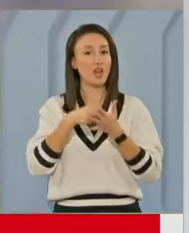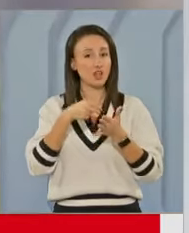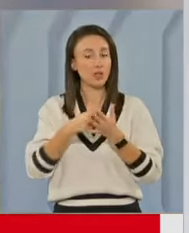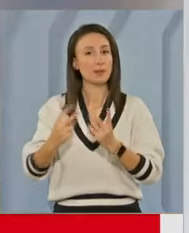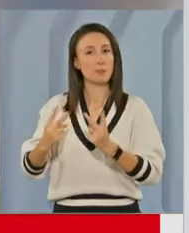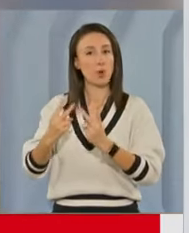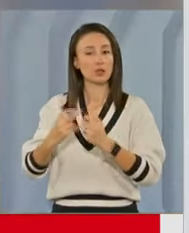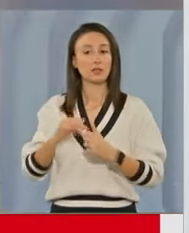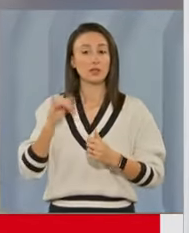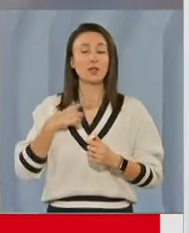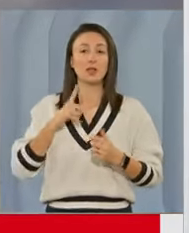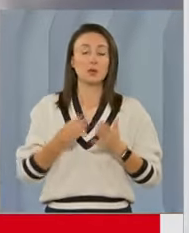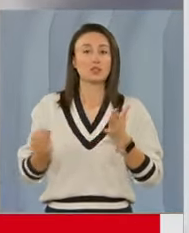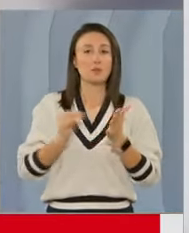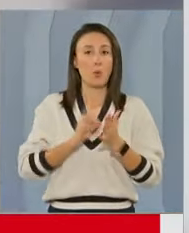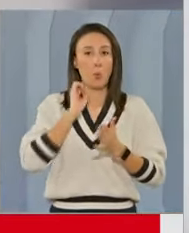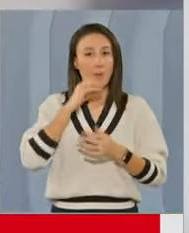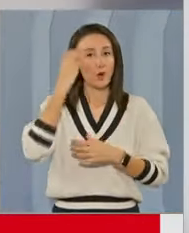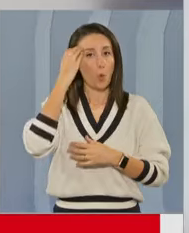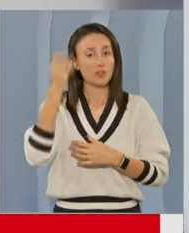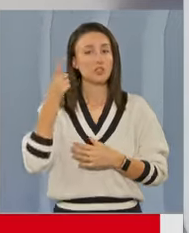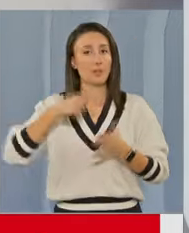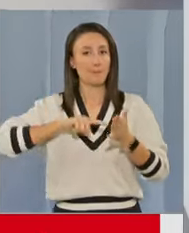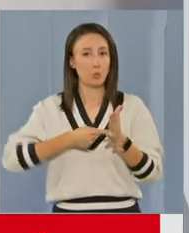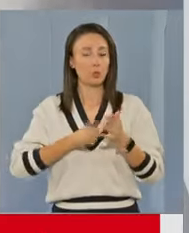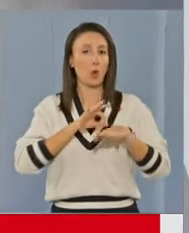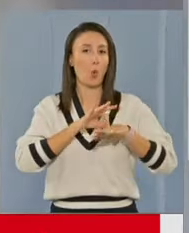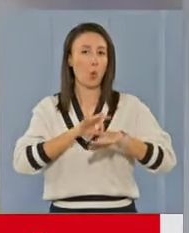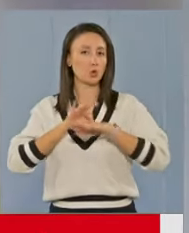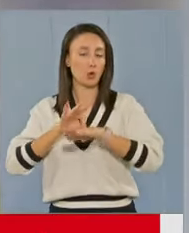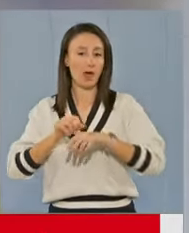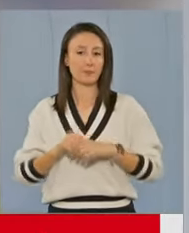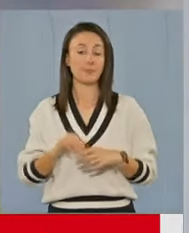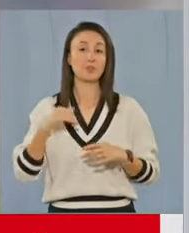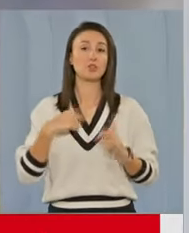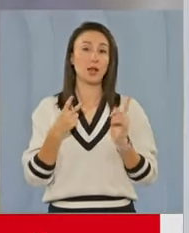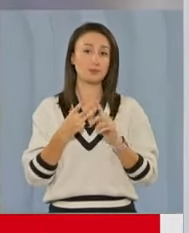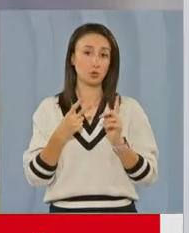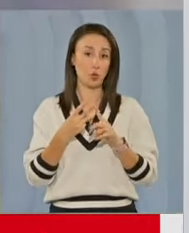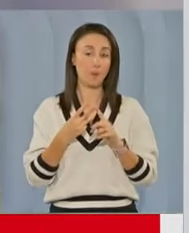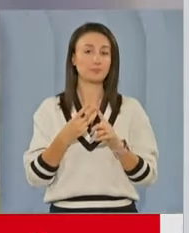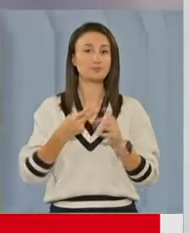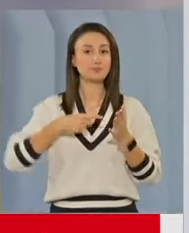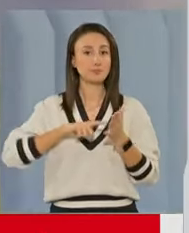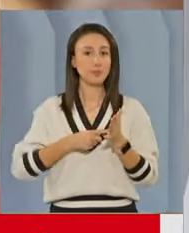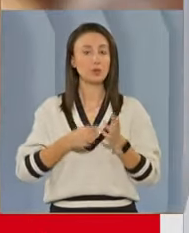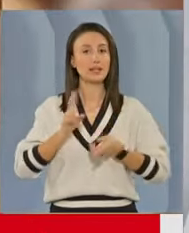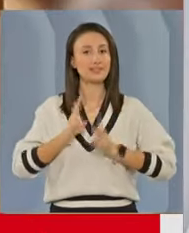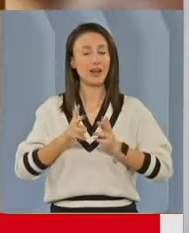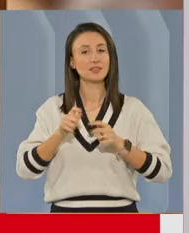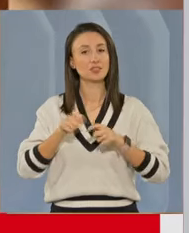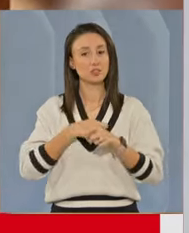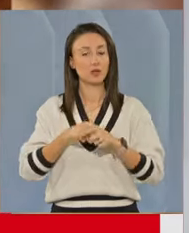semnificative și trebuie să fie puși oameni competenți în aceste puncte de coordonare În primul rând și în al doilea rând în punctele de tratare și